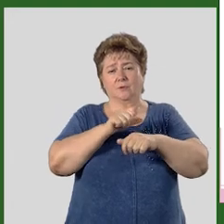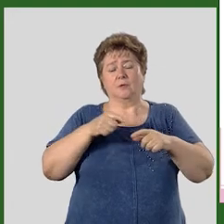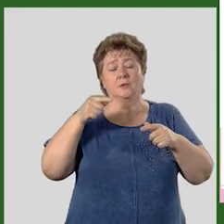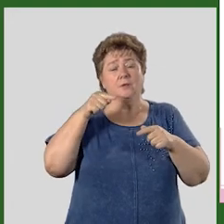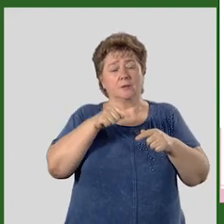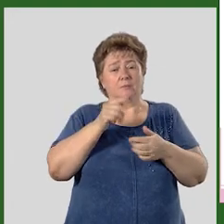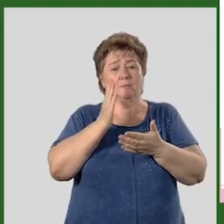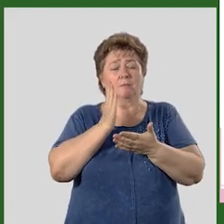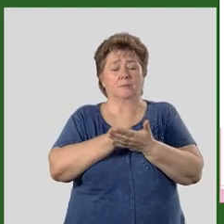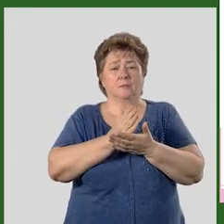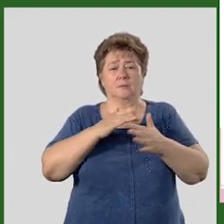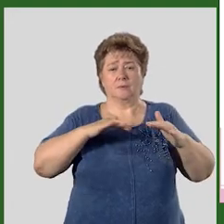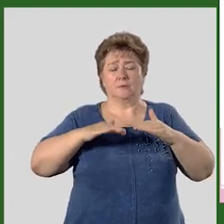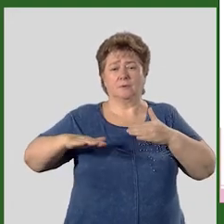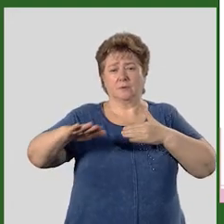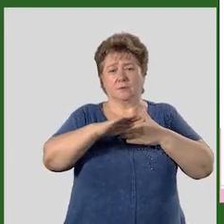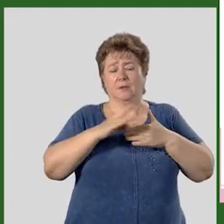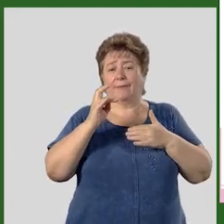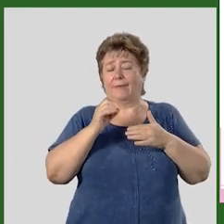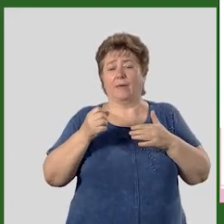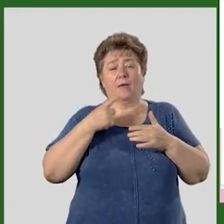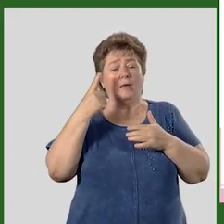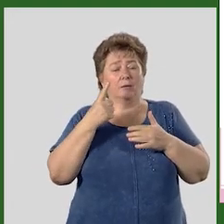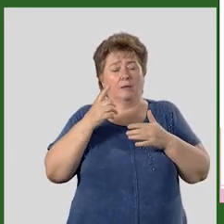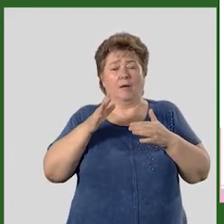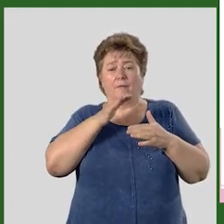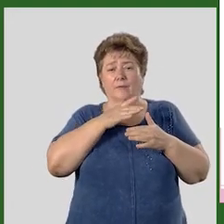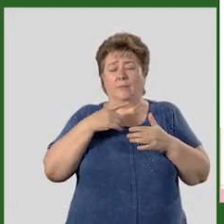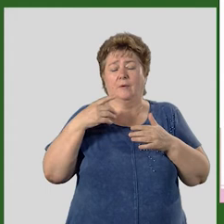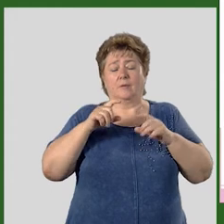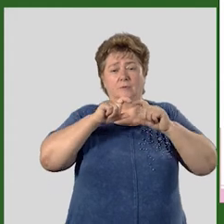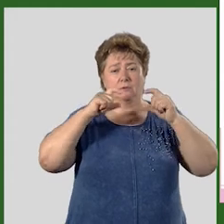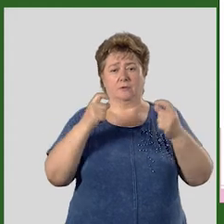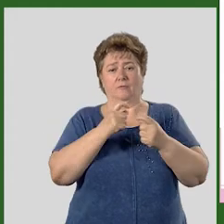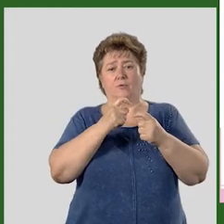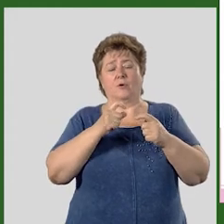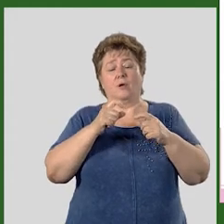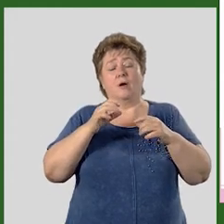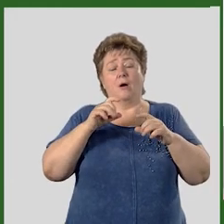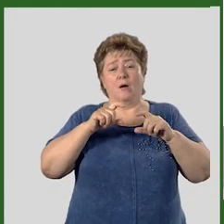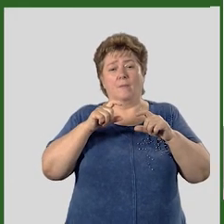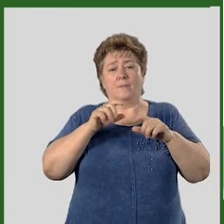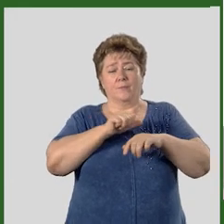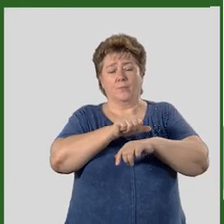там действует по территории не единое время, а время часового пояса.